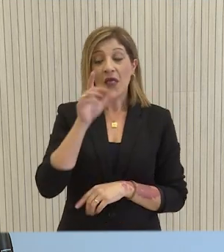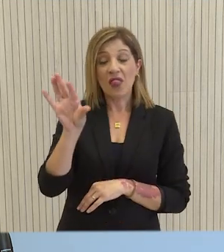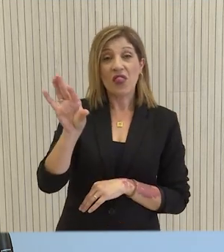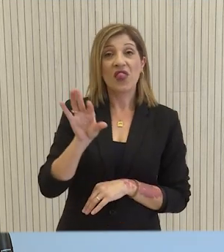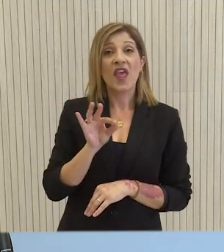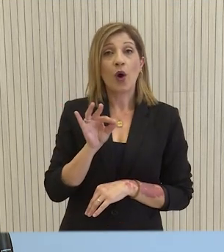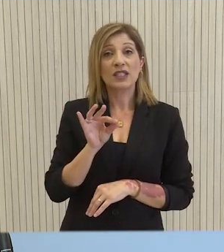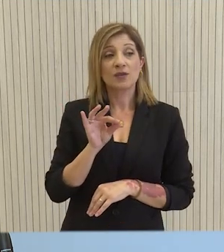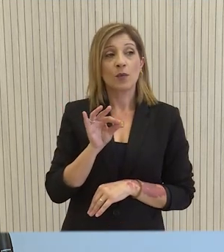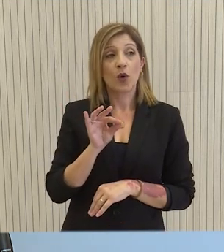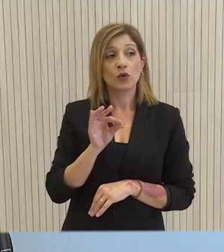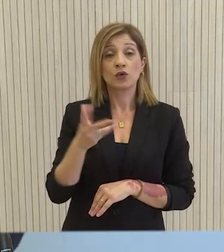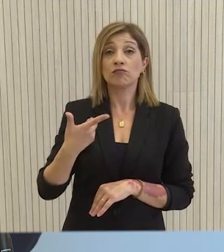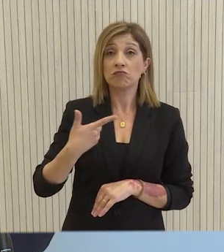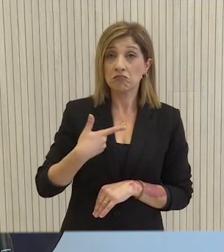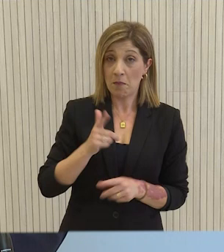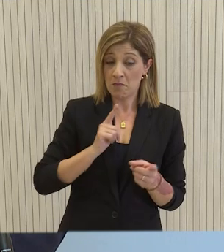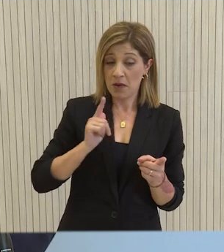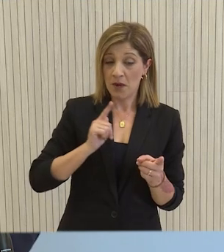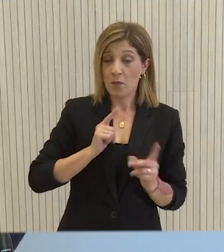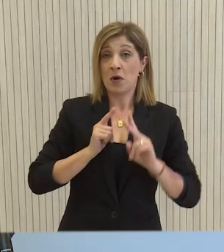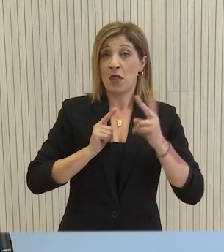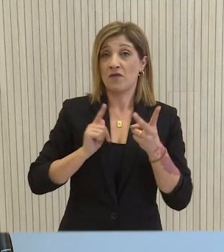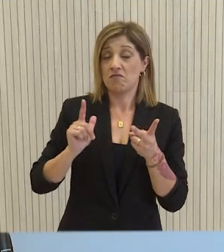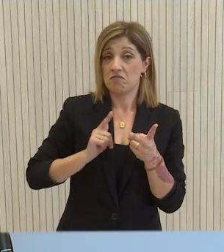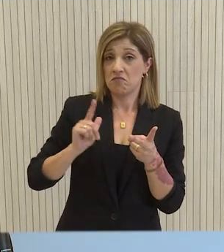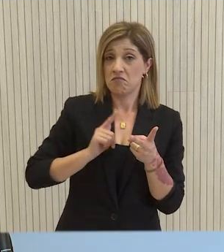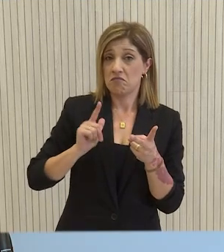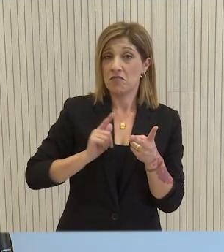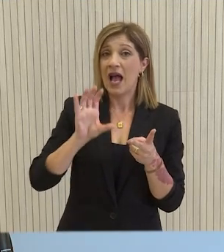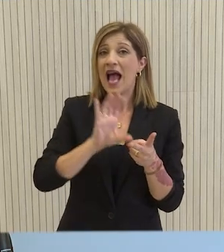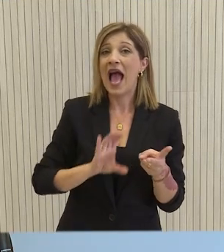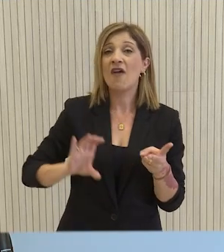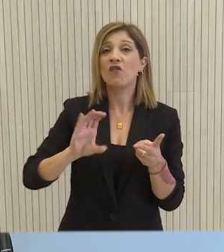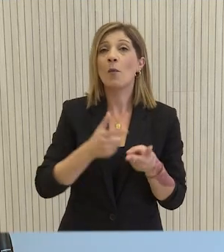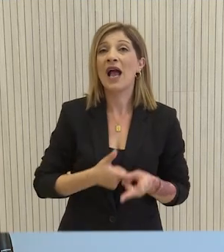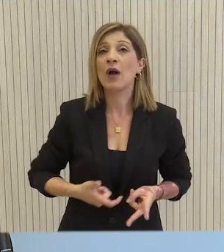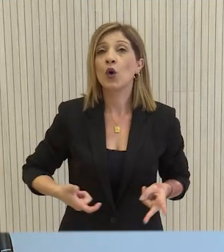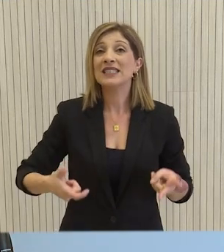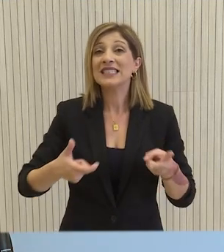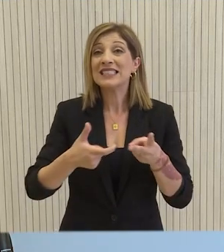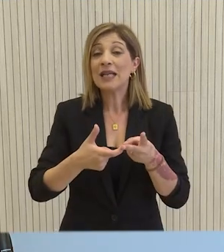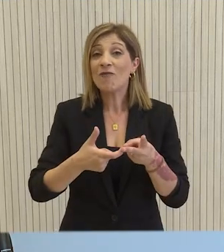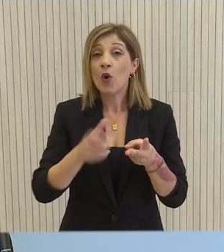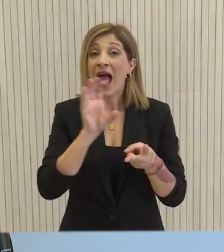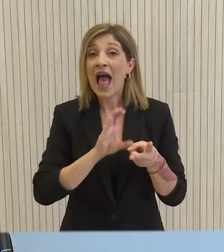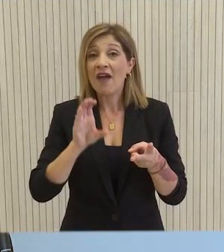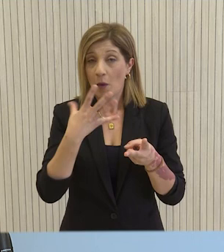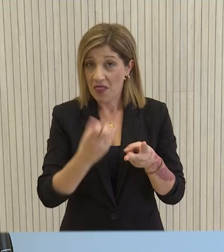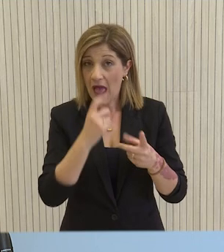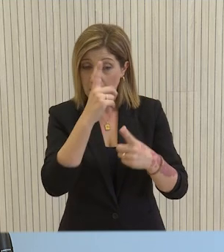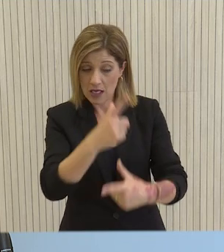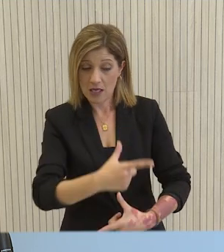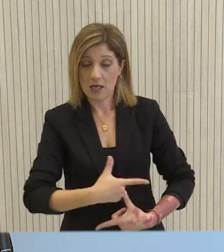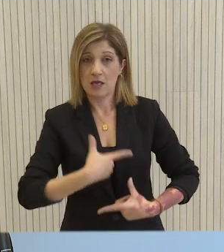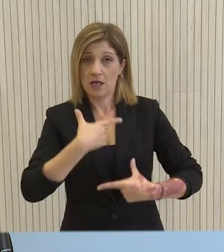διορισμό, είμαστε επίσης σε αναμονή για ανακοίνωση από πλευράς του Ευρωπαϊκού Συμβουλίου για απεσταλμένων από τον